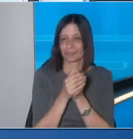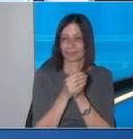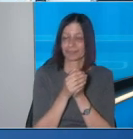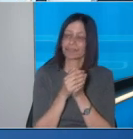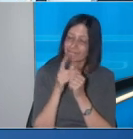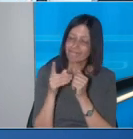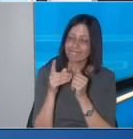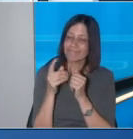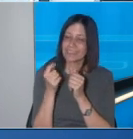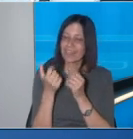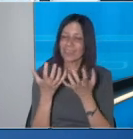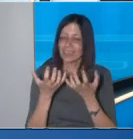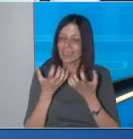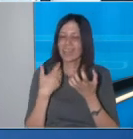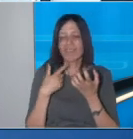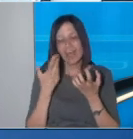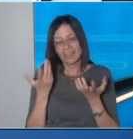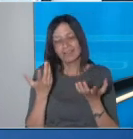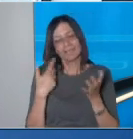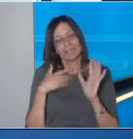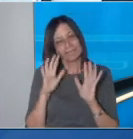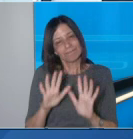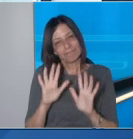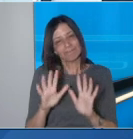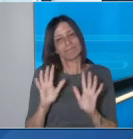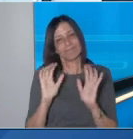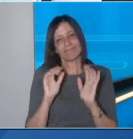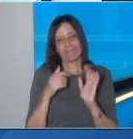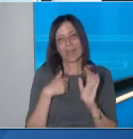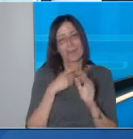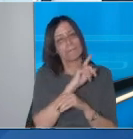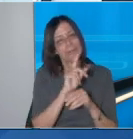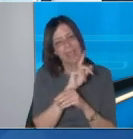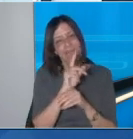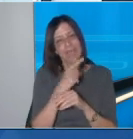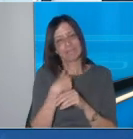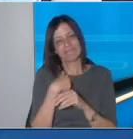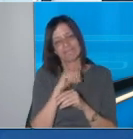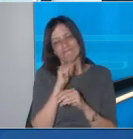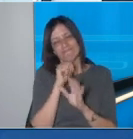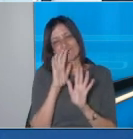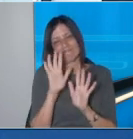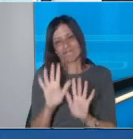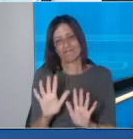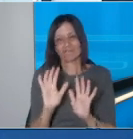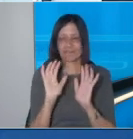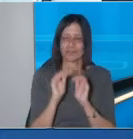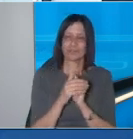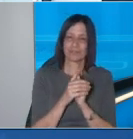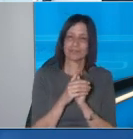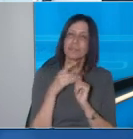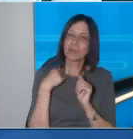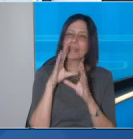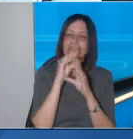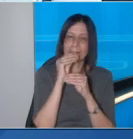זה מגרד, אבל אנחנו שמים משחה ולחות, וזה בינתיים משמר את האלרגיה. טוב, בוא